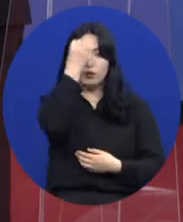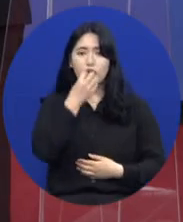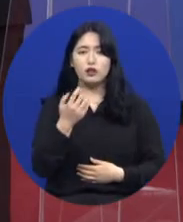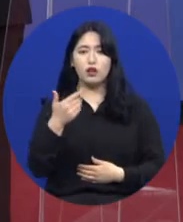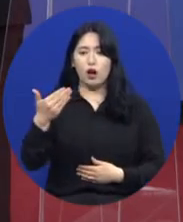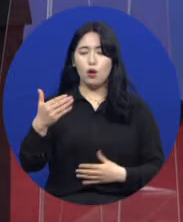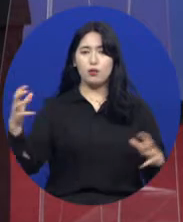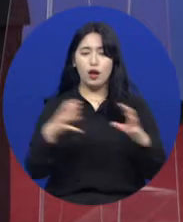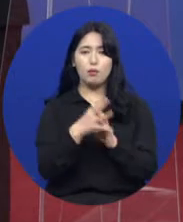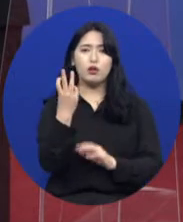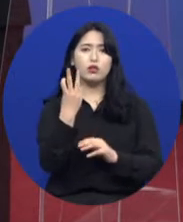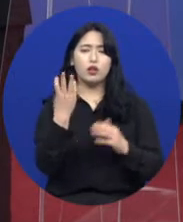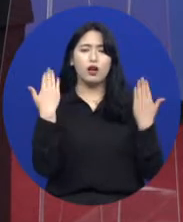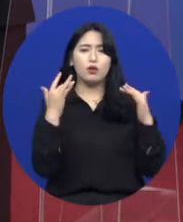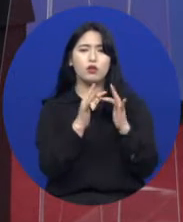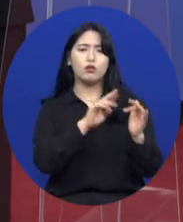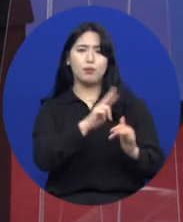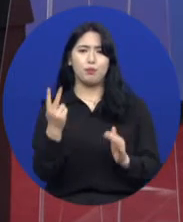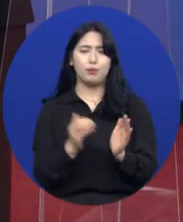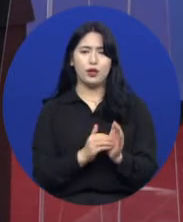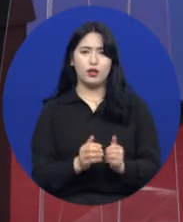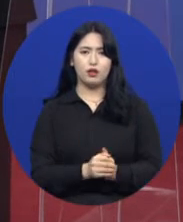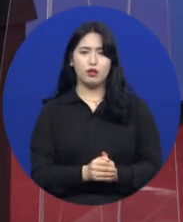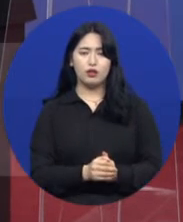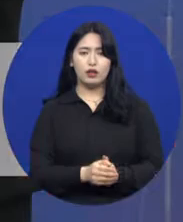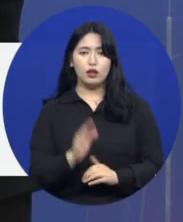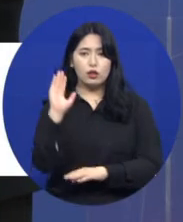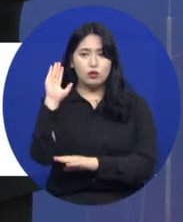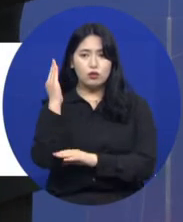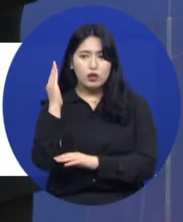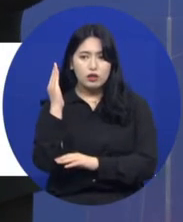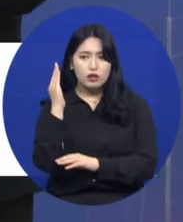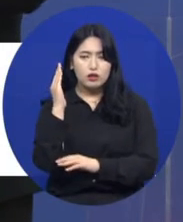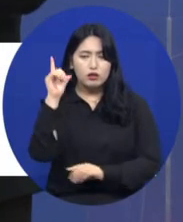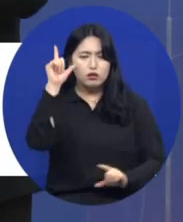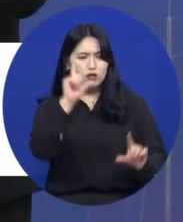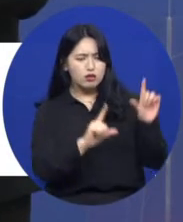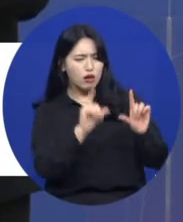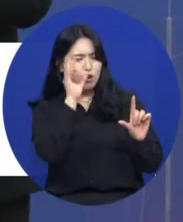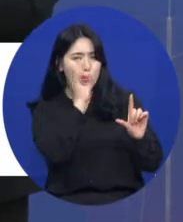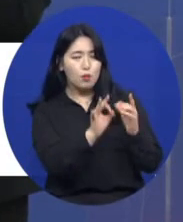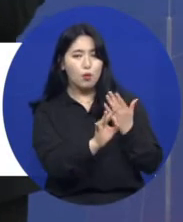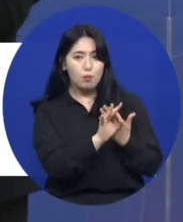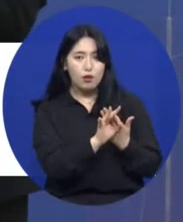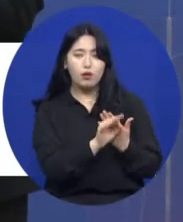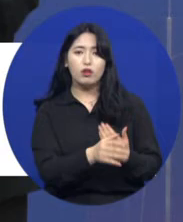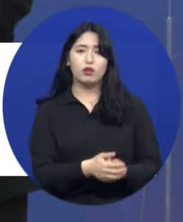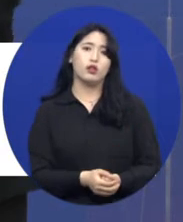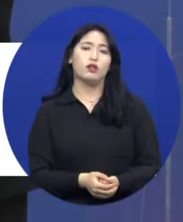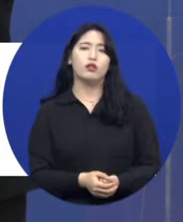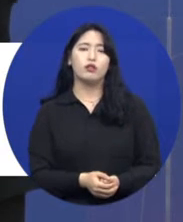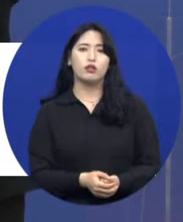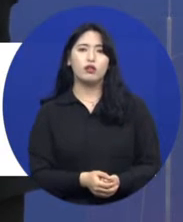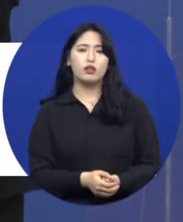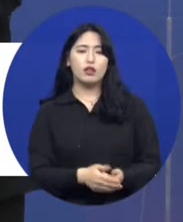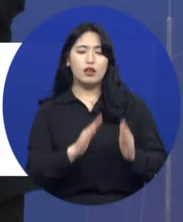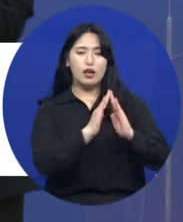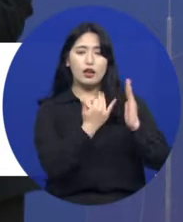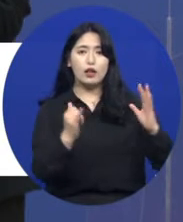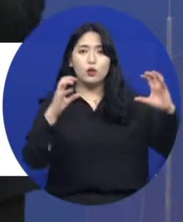수업으로 전환했습니다. 최근 바뀌고 있는 이제 감염 양상이라고 한다면 최근은 이제